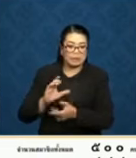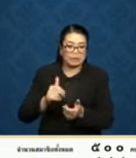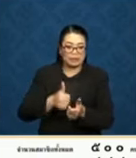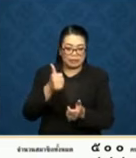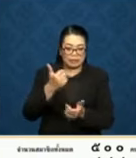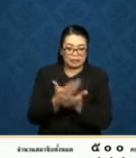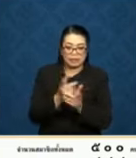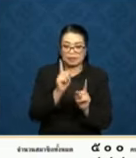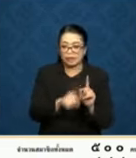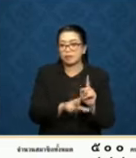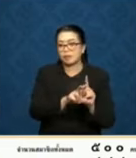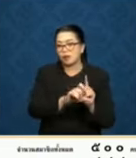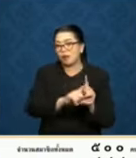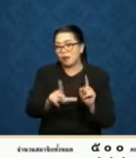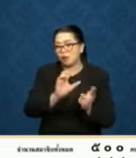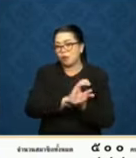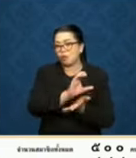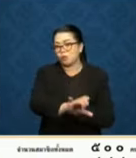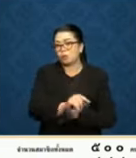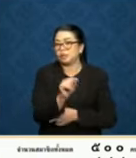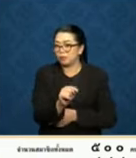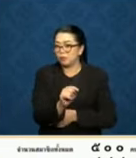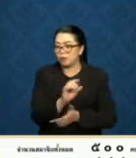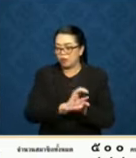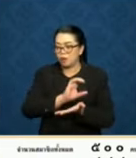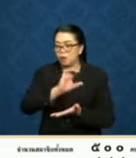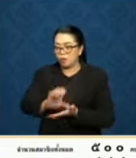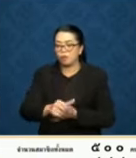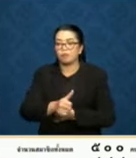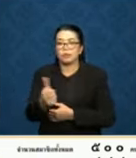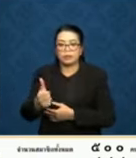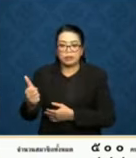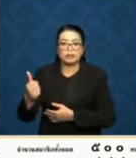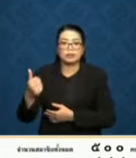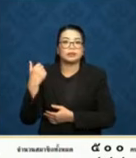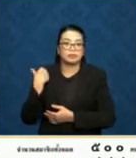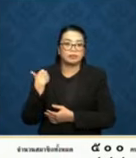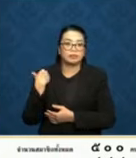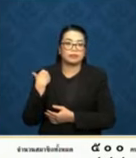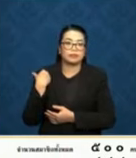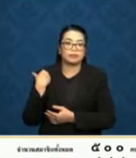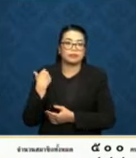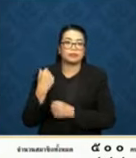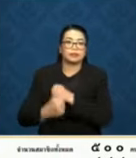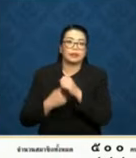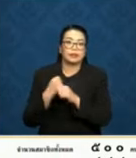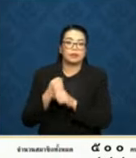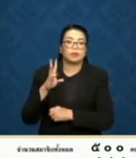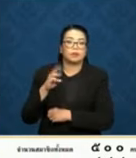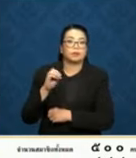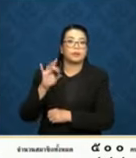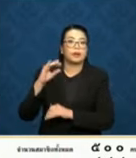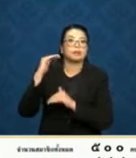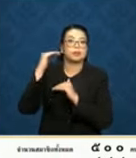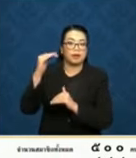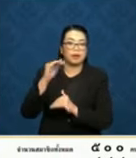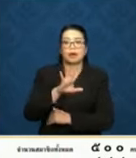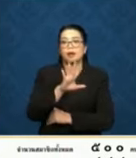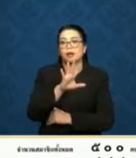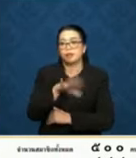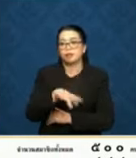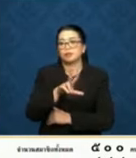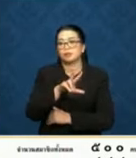outsider.1,300ήσี้อังชาินตนในปี 6'8 ตั้งเอาไ้υτี่ 3